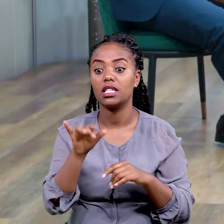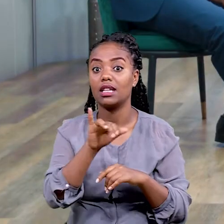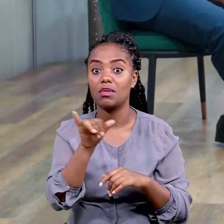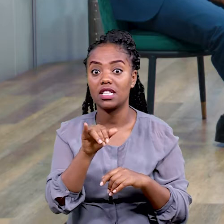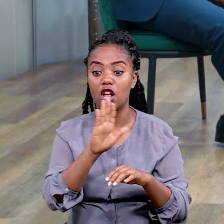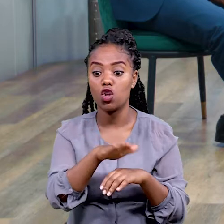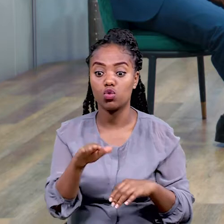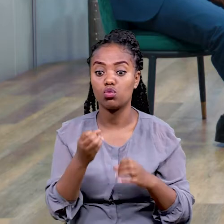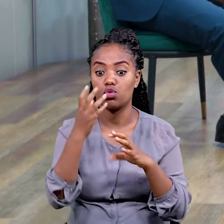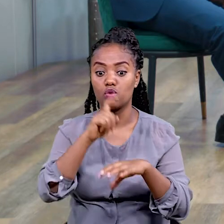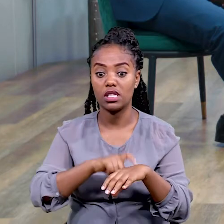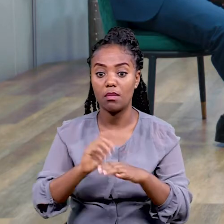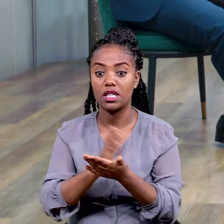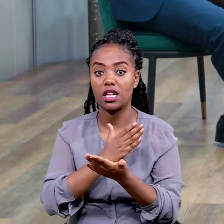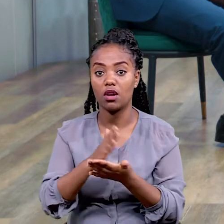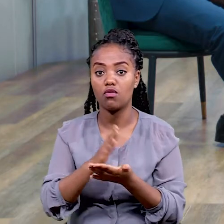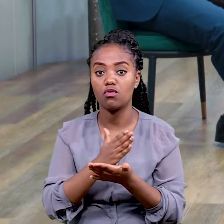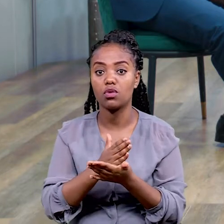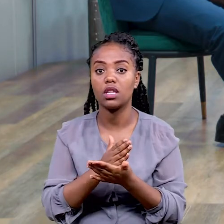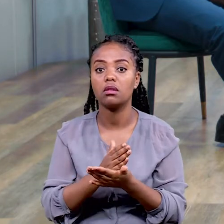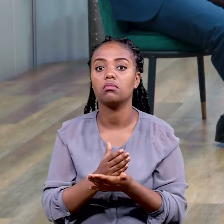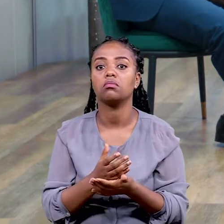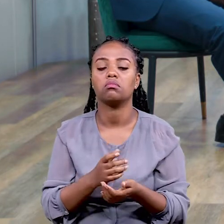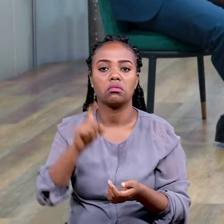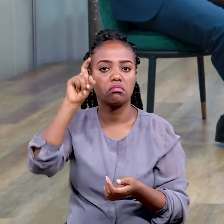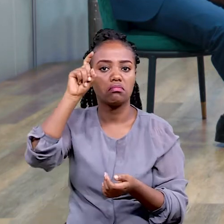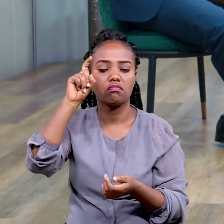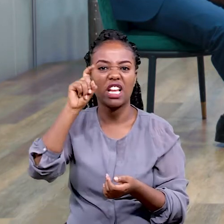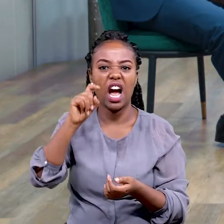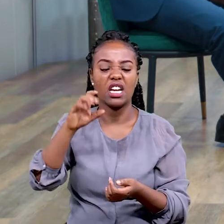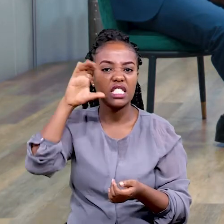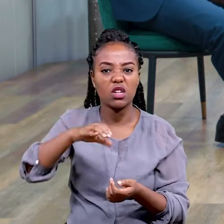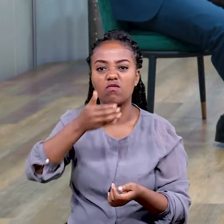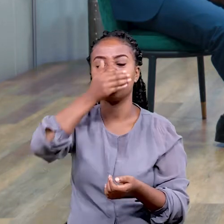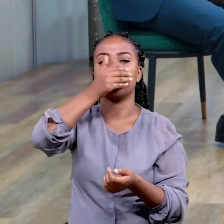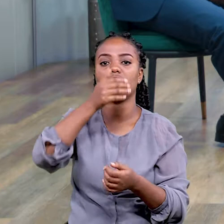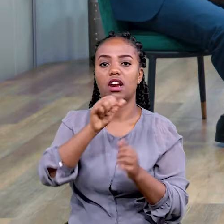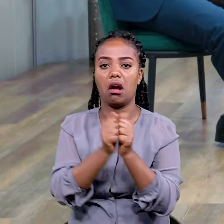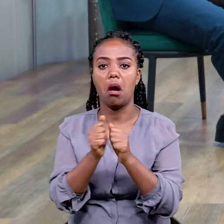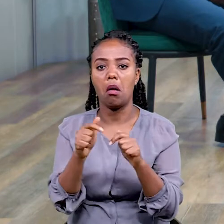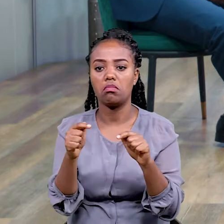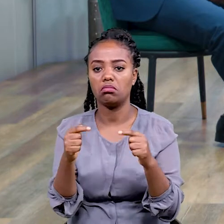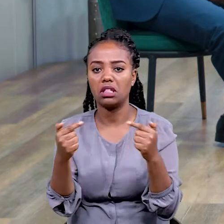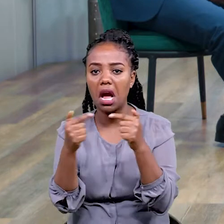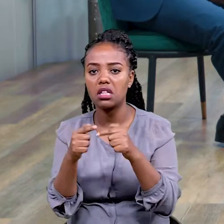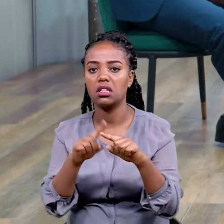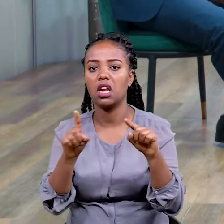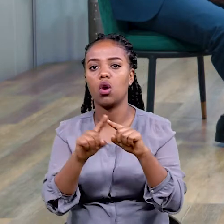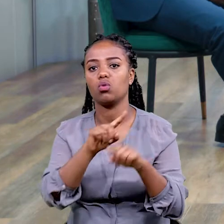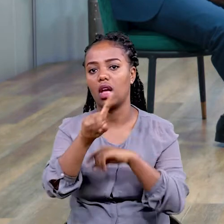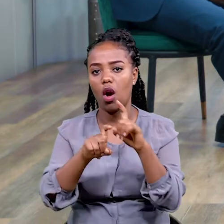አይነት ልጆች ብዙ ጊዜ አሁን የሚሳተፉበት በተለይ ከአስገድዶ መድፈር ጋር በተያያዘ በእንደዚህ ነገሮች ይጠየቃሉ፣